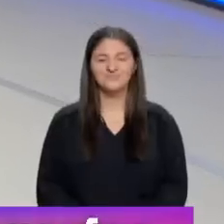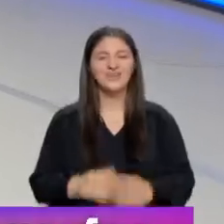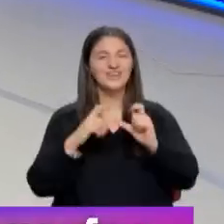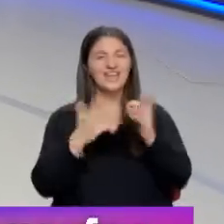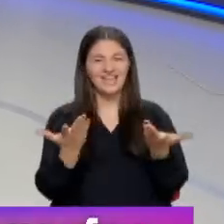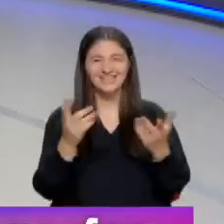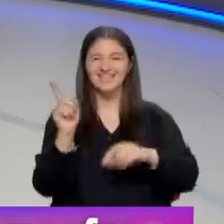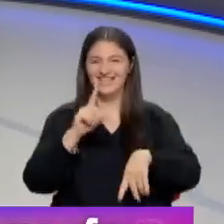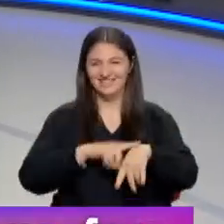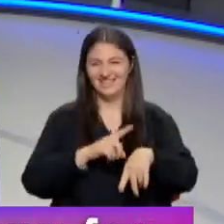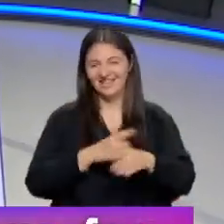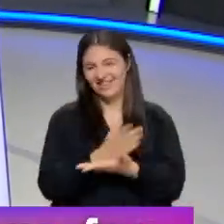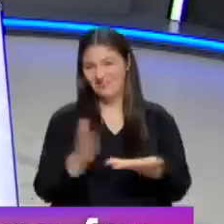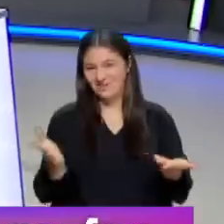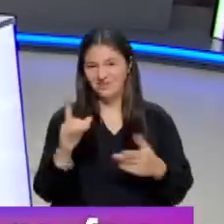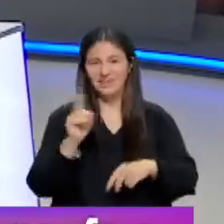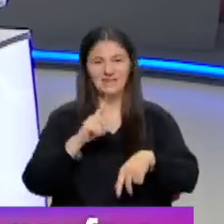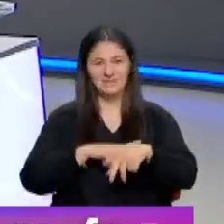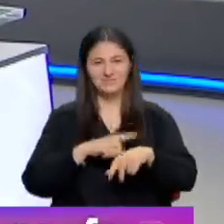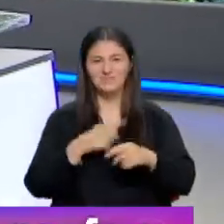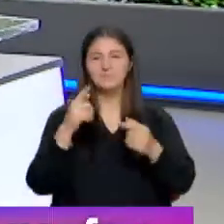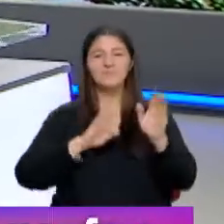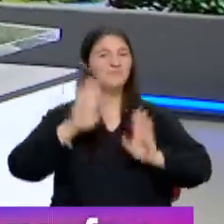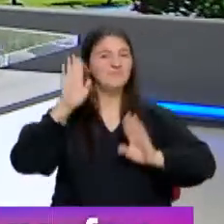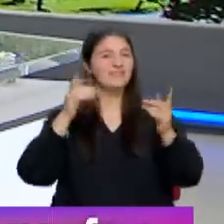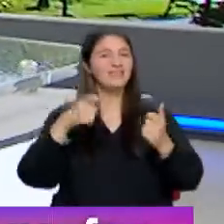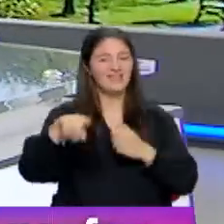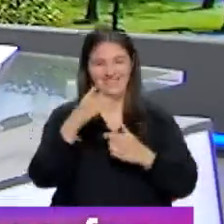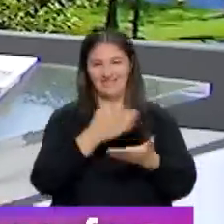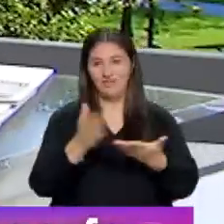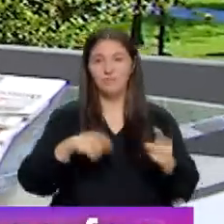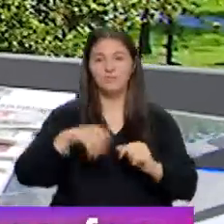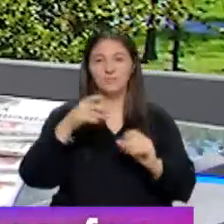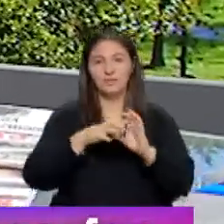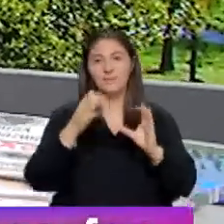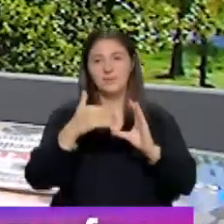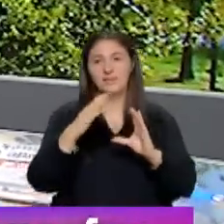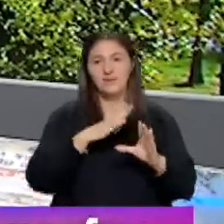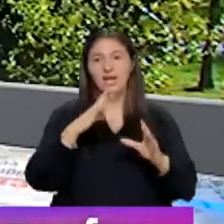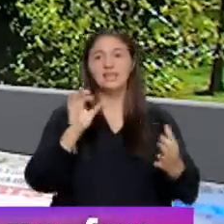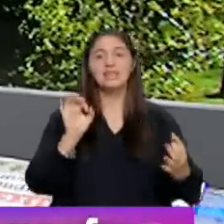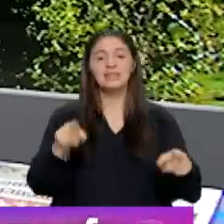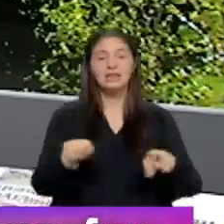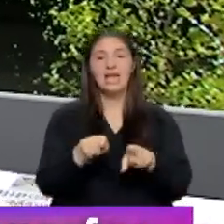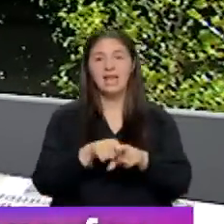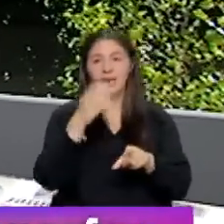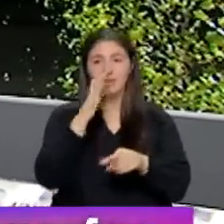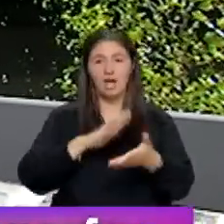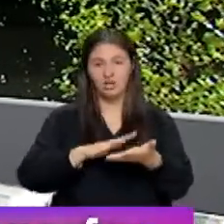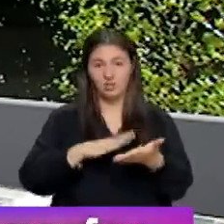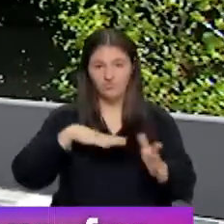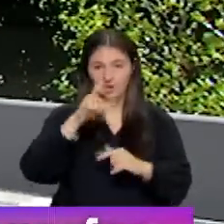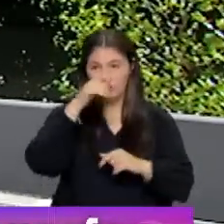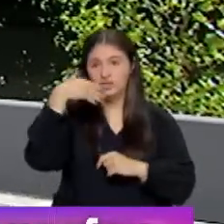Günaydın çalar saat devam ediyor çalar saatte yoklama da devam ediyor gündemle ilgili mesajlarınız geliyor denklik bekleyen arkadaşlarımız var